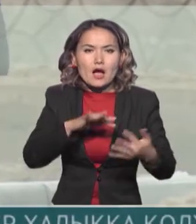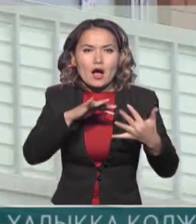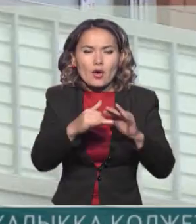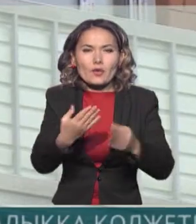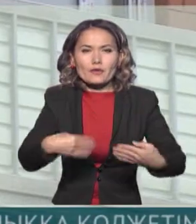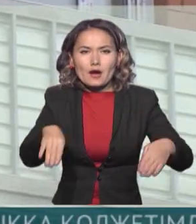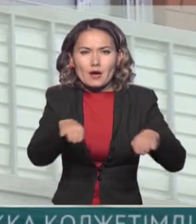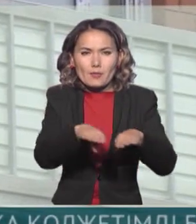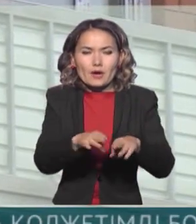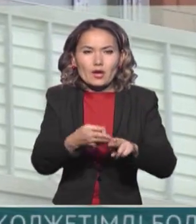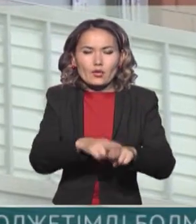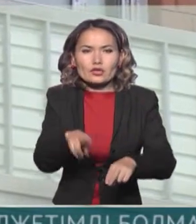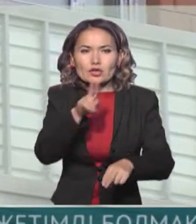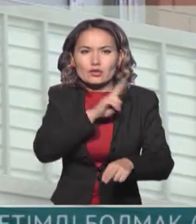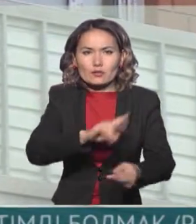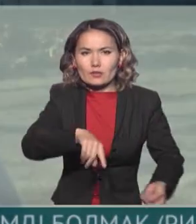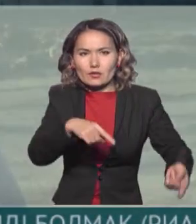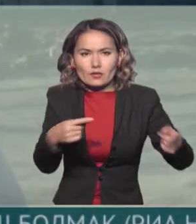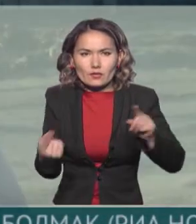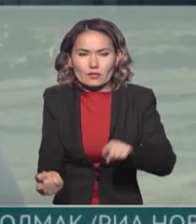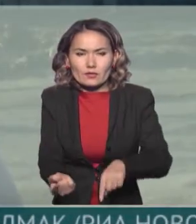өзгелерді көшпеуге үгіттеп отыр екен.